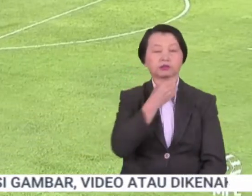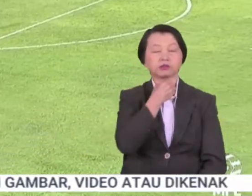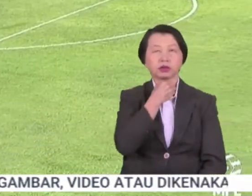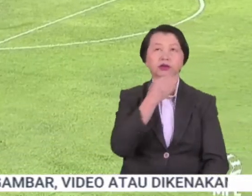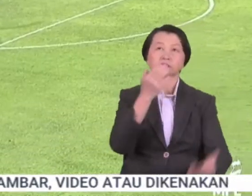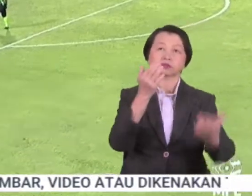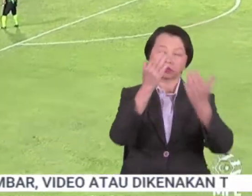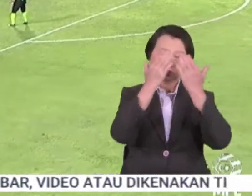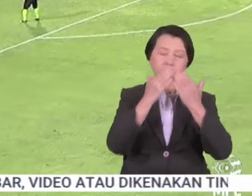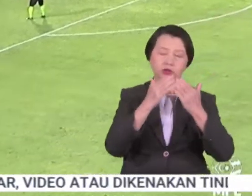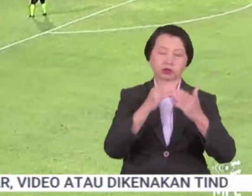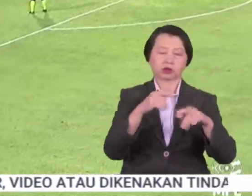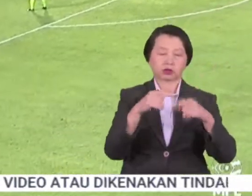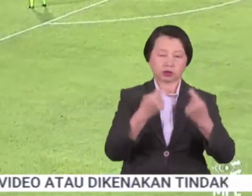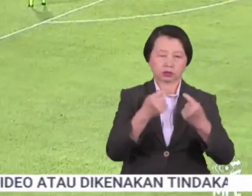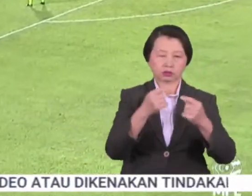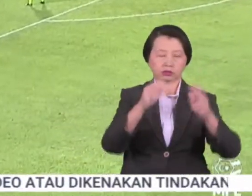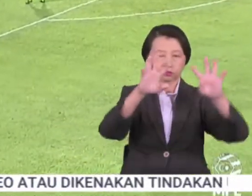fcahyuk